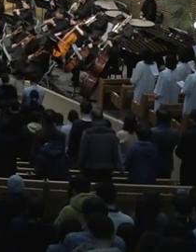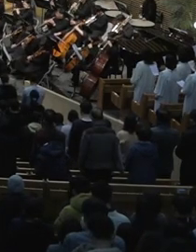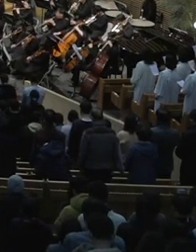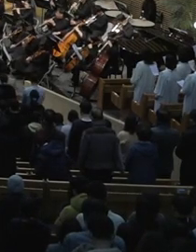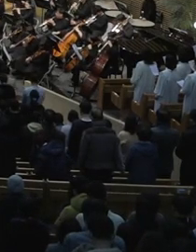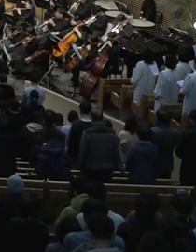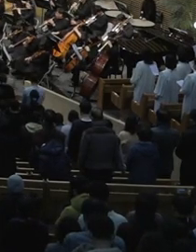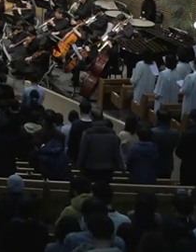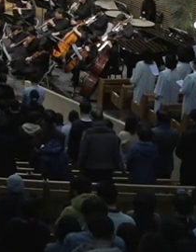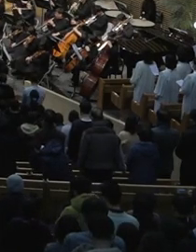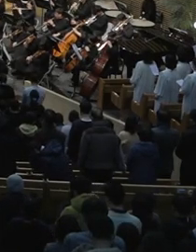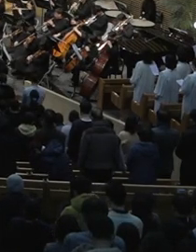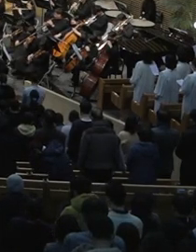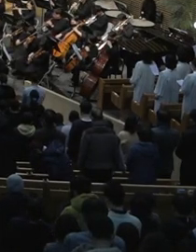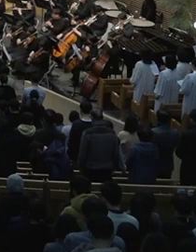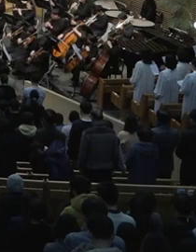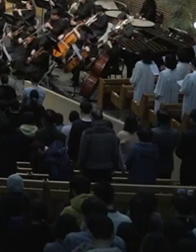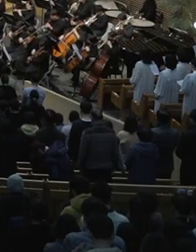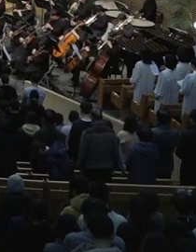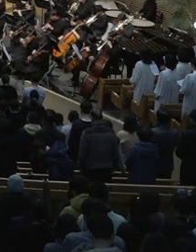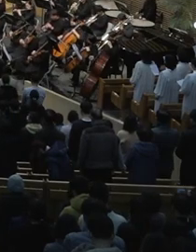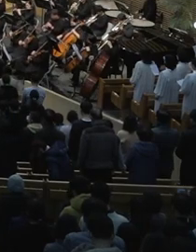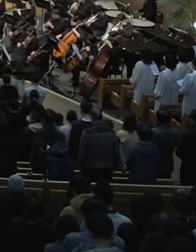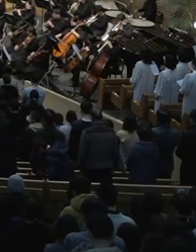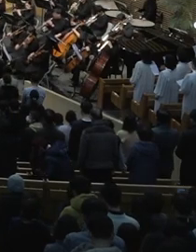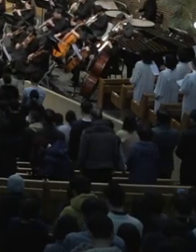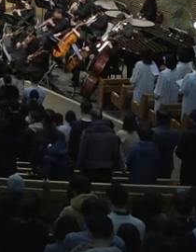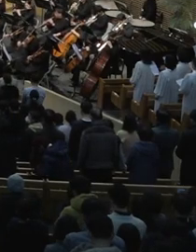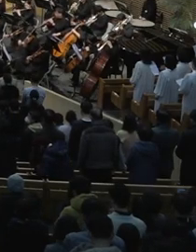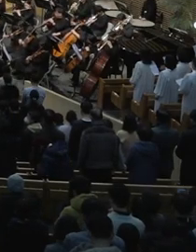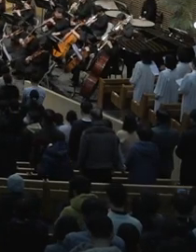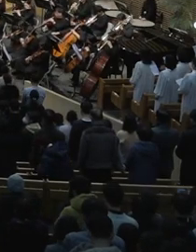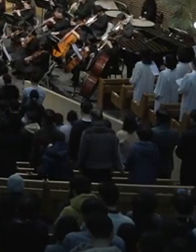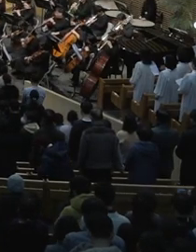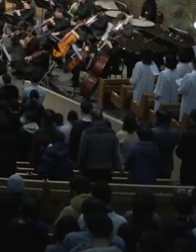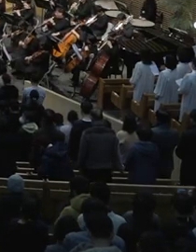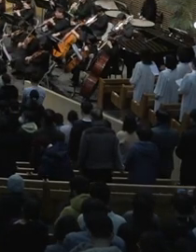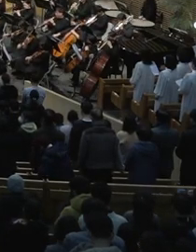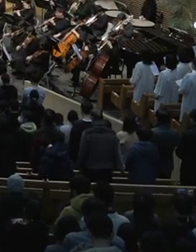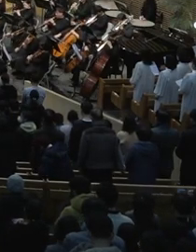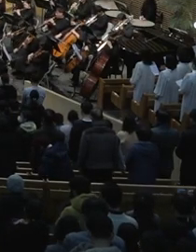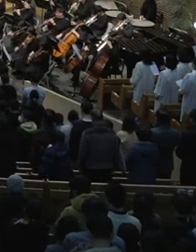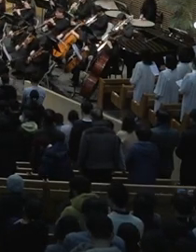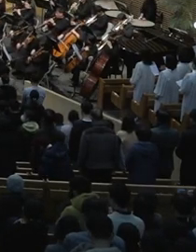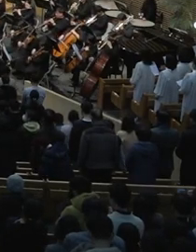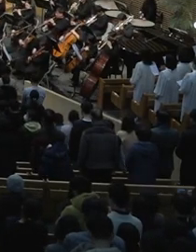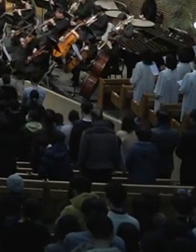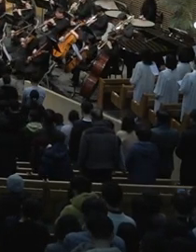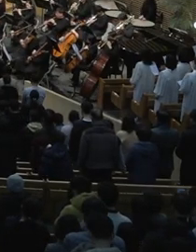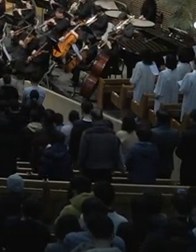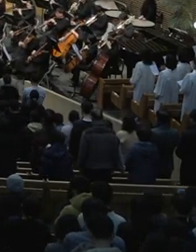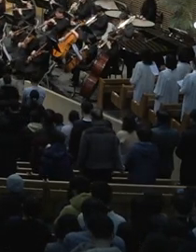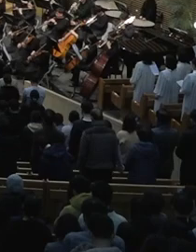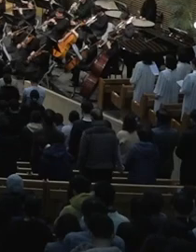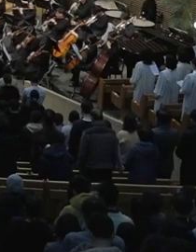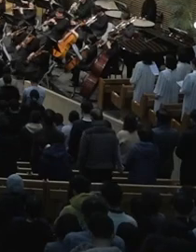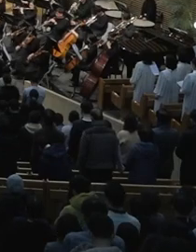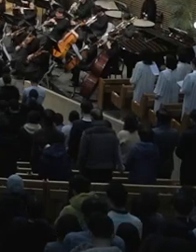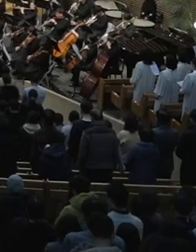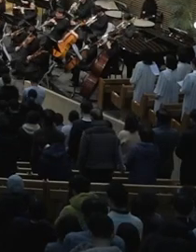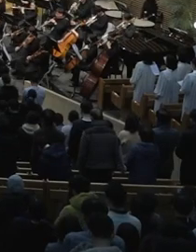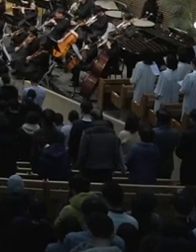뜨게 해주셔서 갈급한 마음 사모하는 심령에 하나님의 역사하시고 응답하시고 인도해